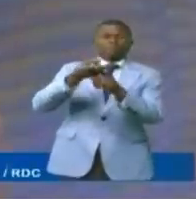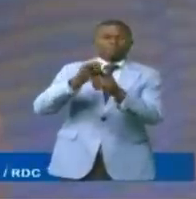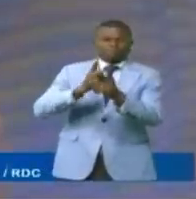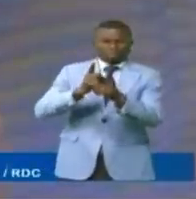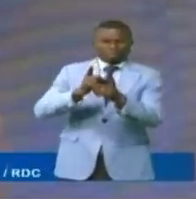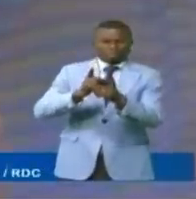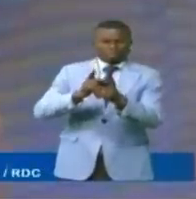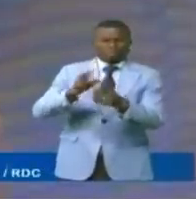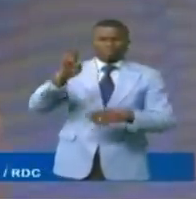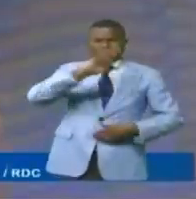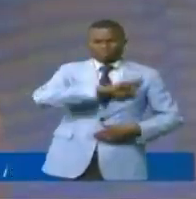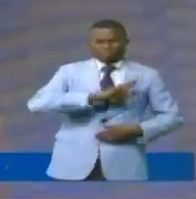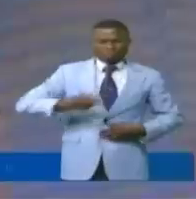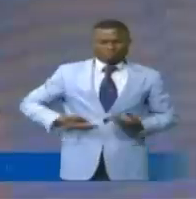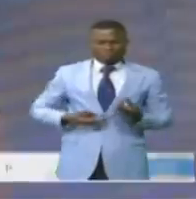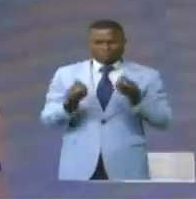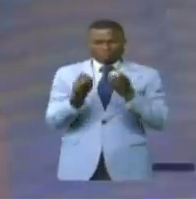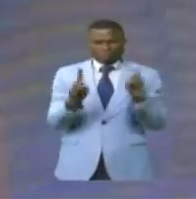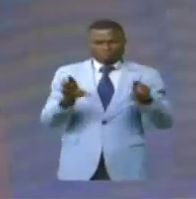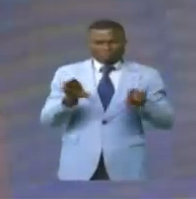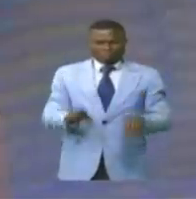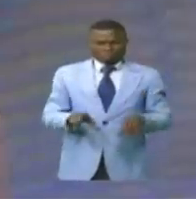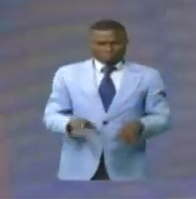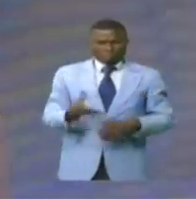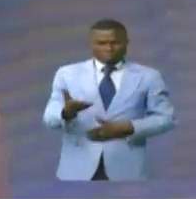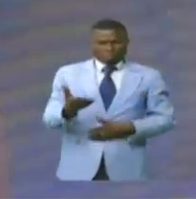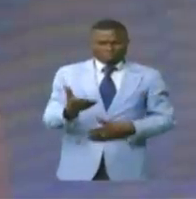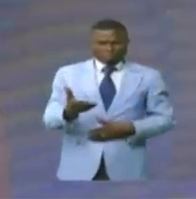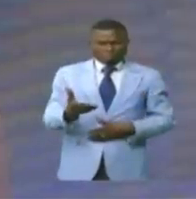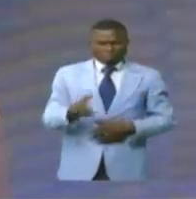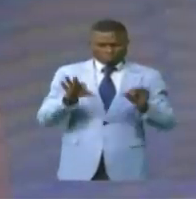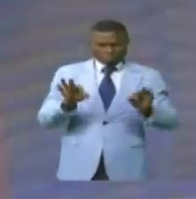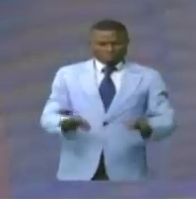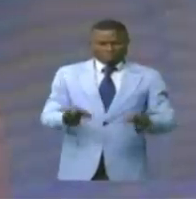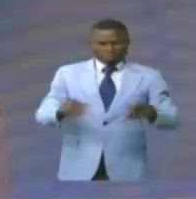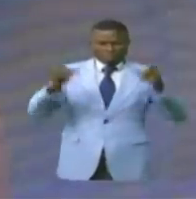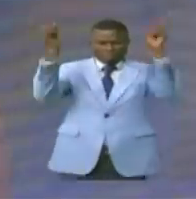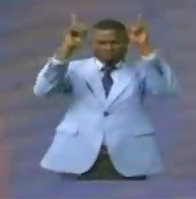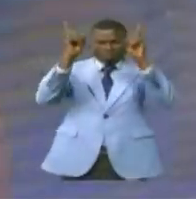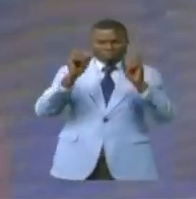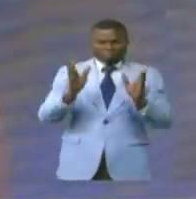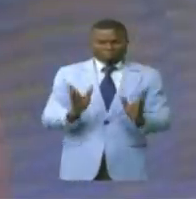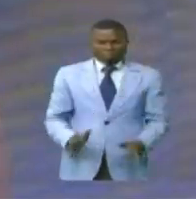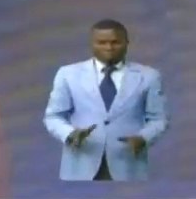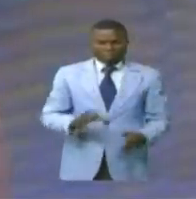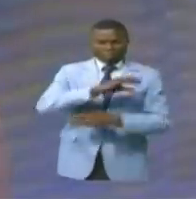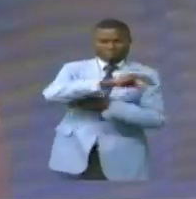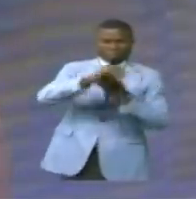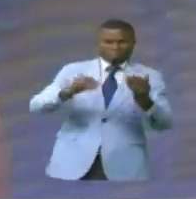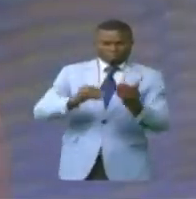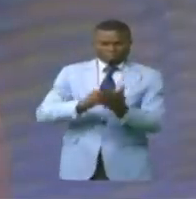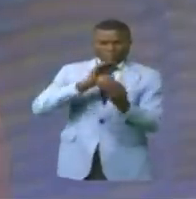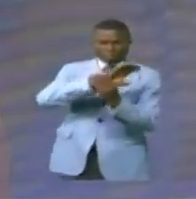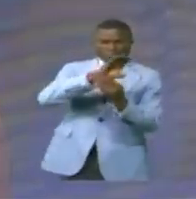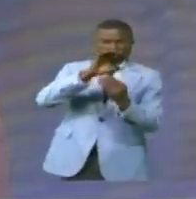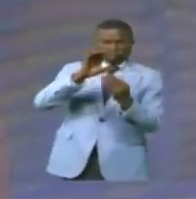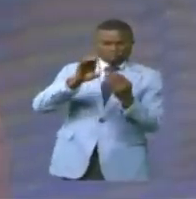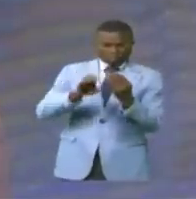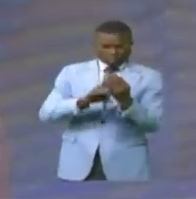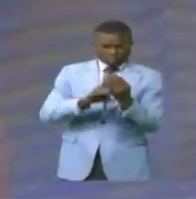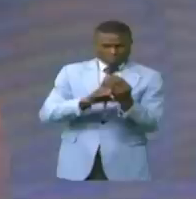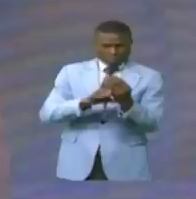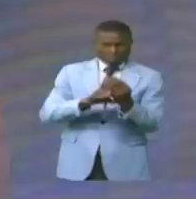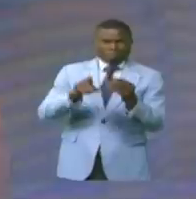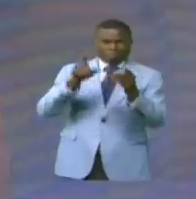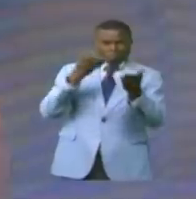la République démocratique du Congo. Cette terre africaine, au centre du continent, et de